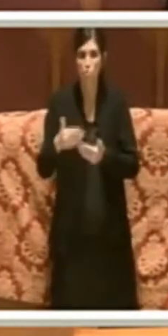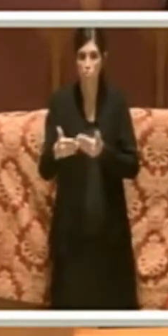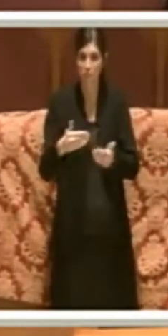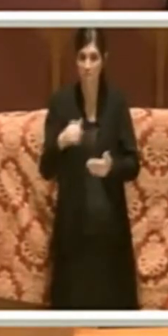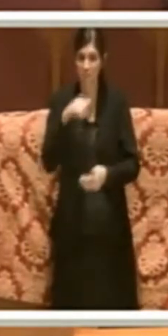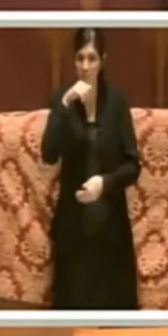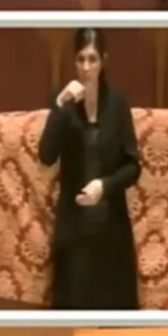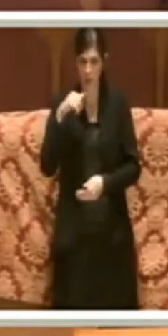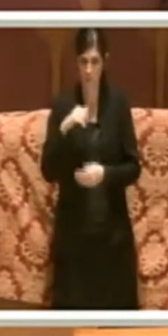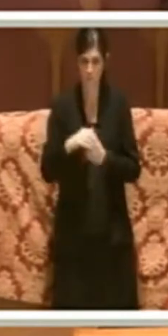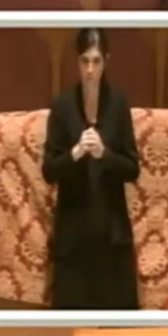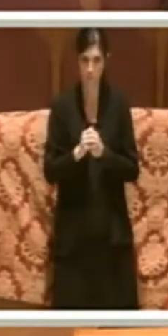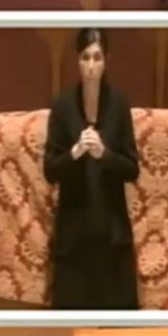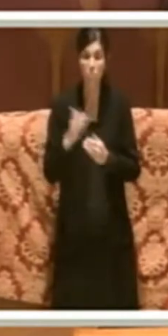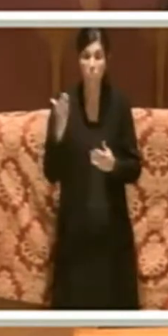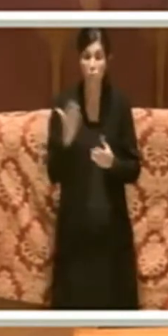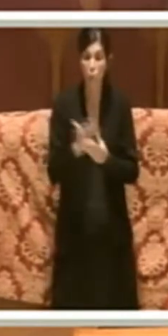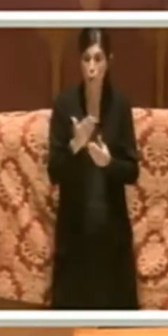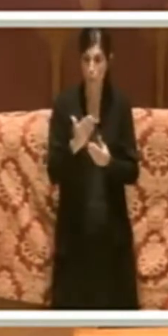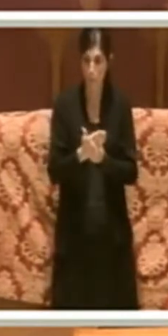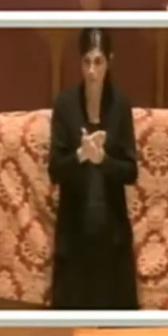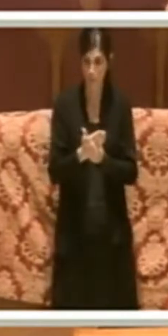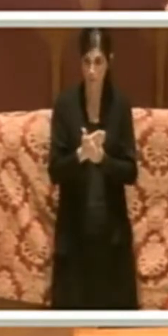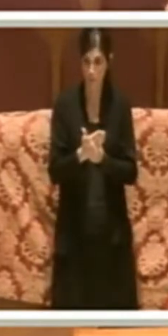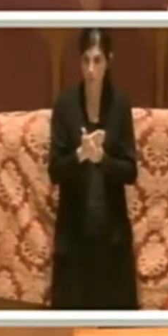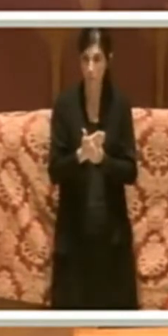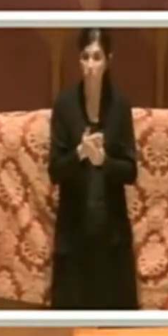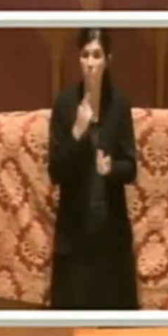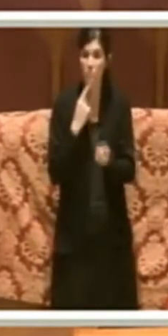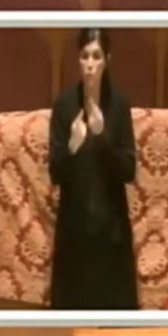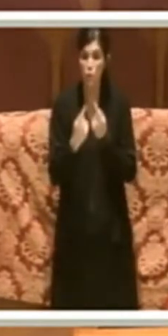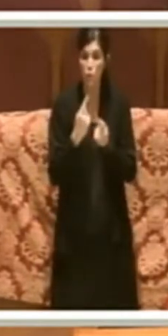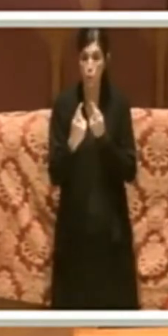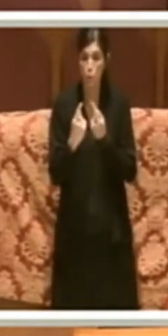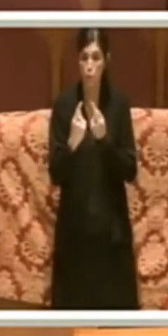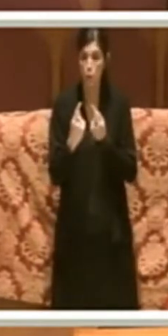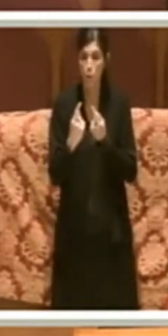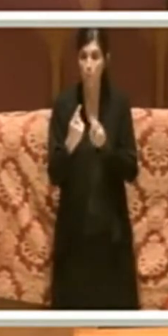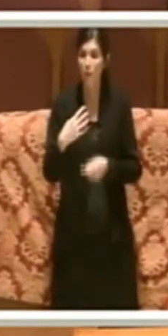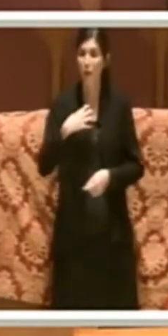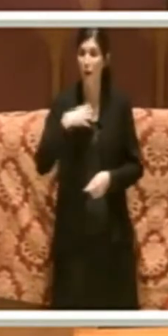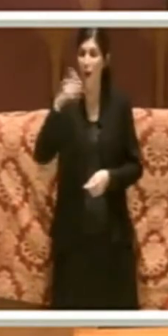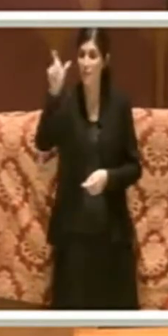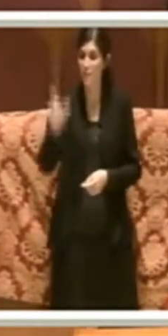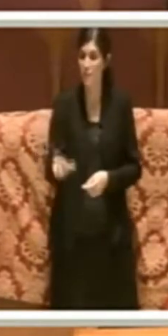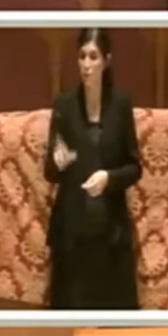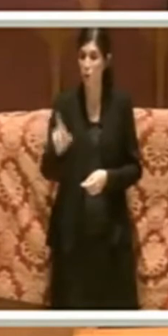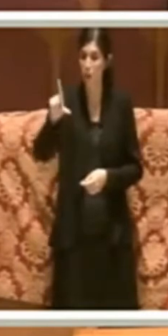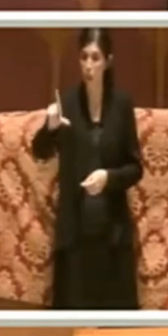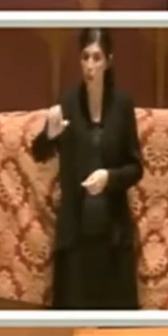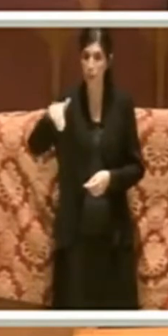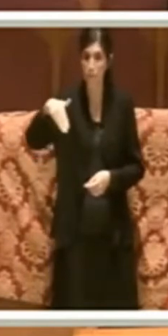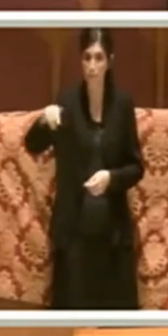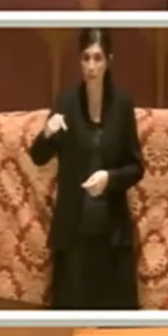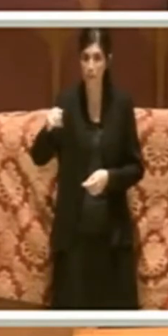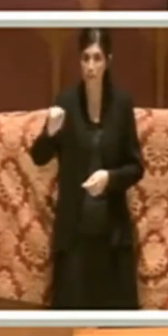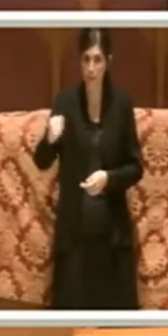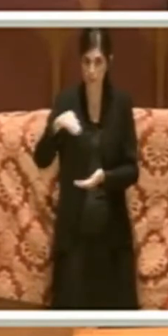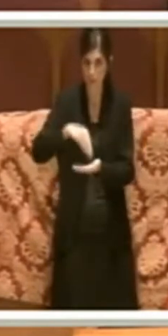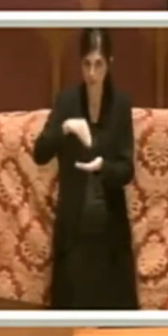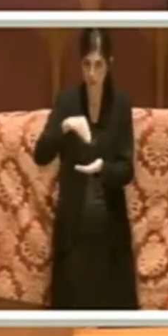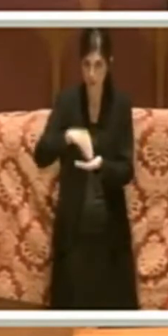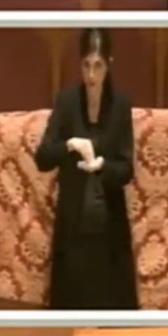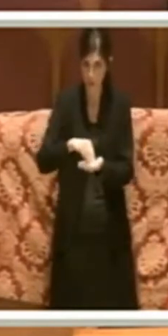Questo documento è stato discusso alla presenza dell'assessore Lemmetti e della ragioniera generale in commissione